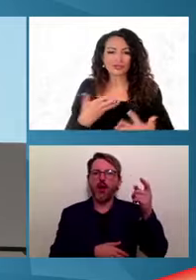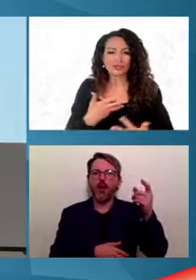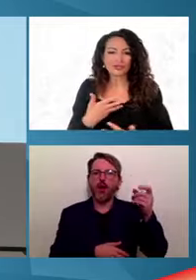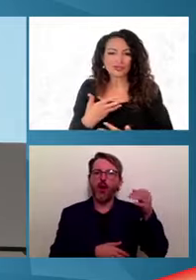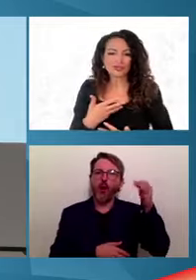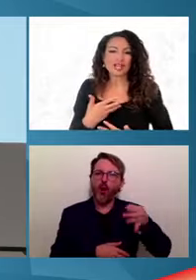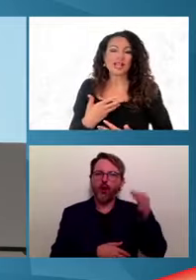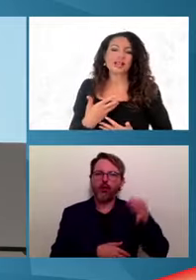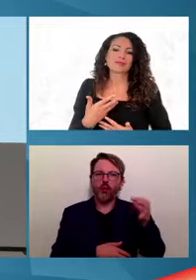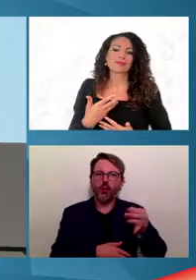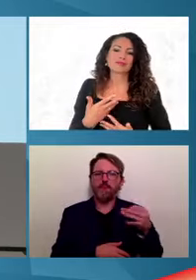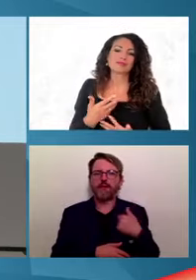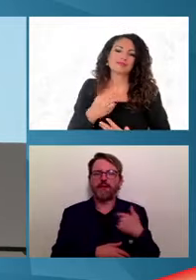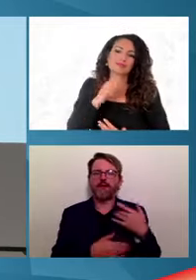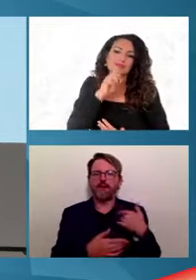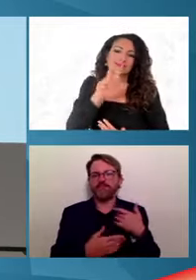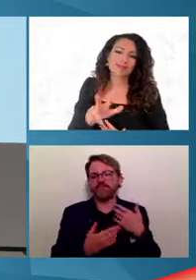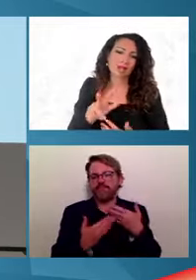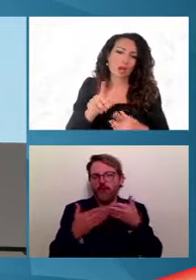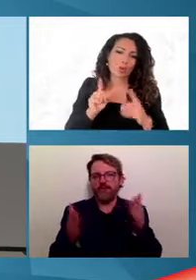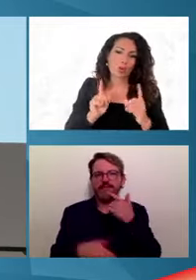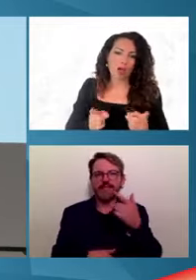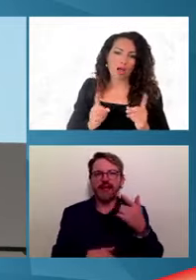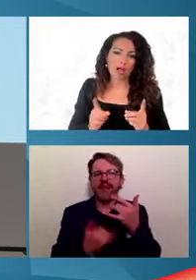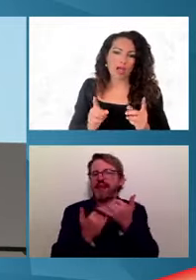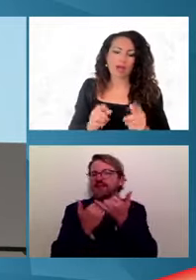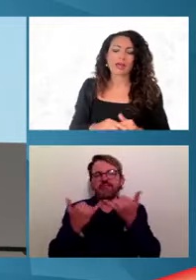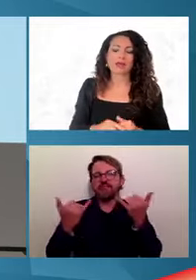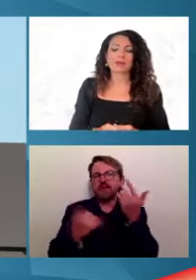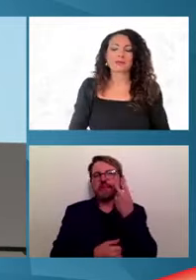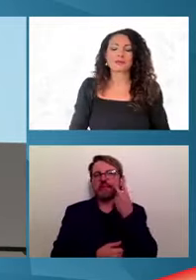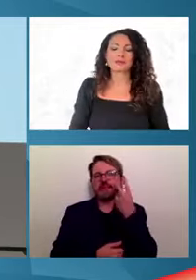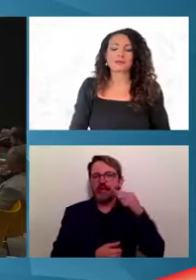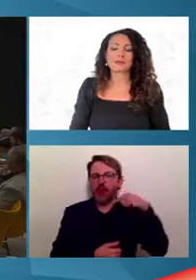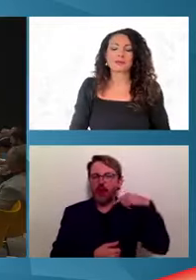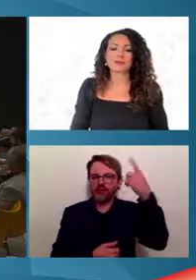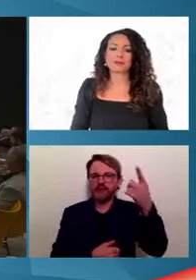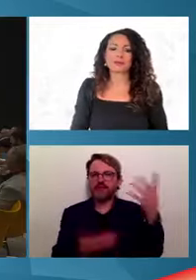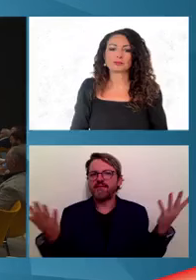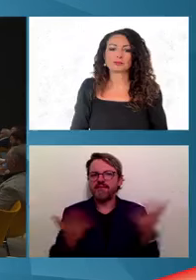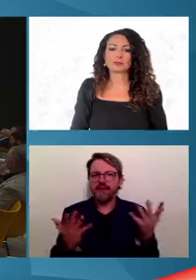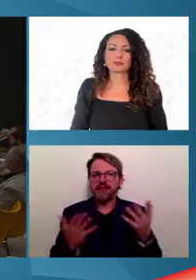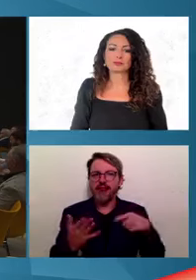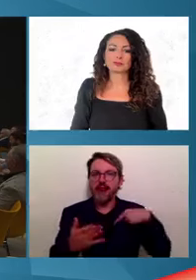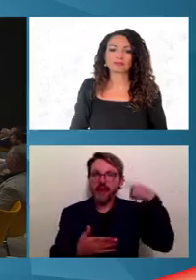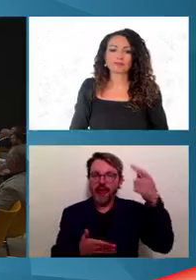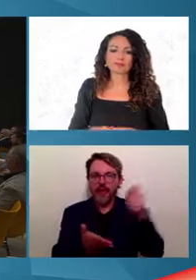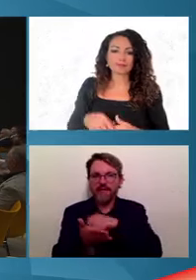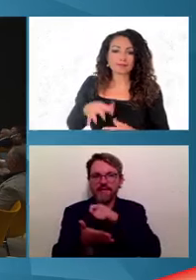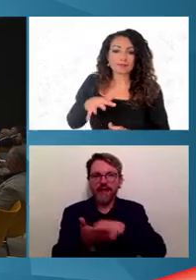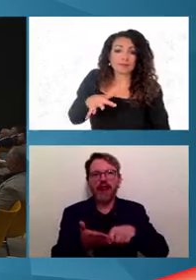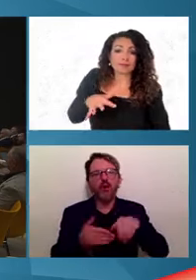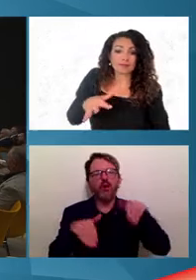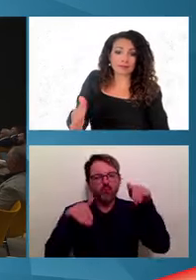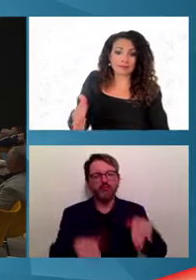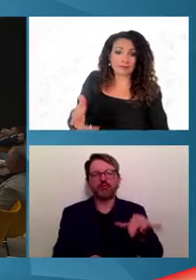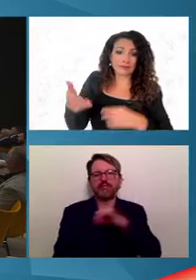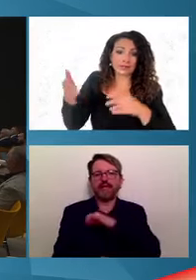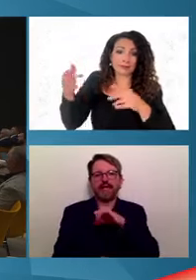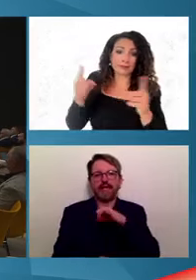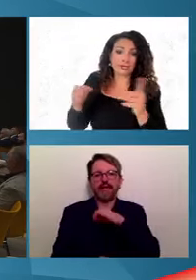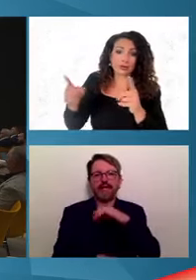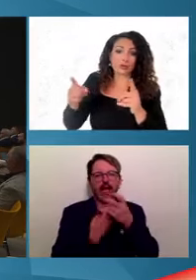einmal gesagt ist, wie immer das danach aussieht, im Interesse Südtirols und wer auch immer die Verantwortung tragen wird. Das,